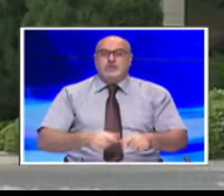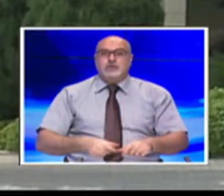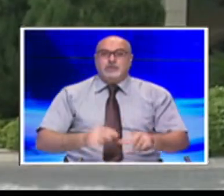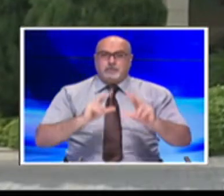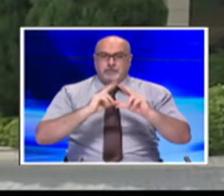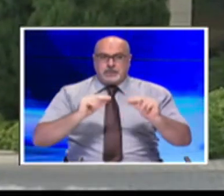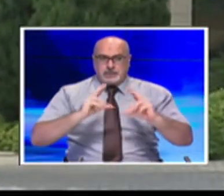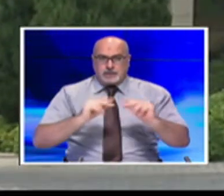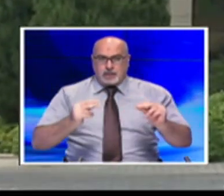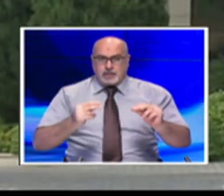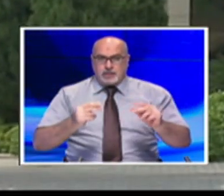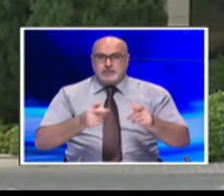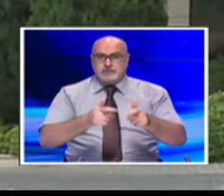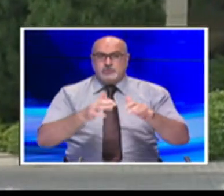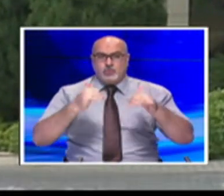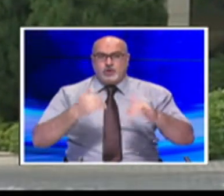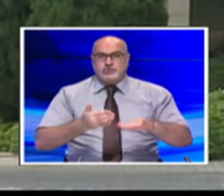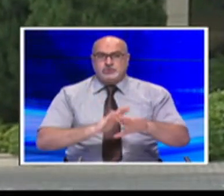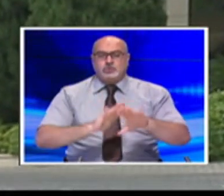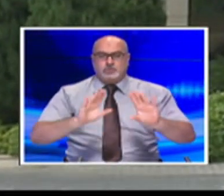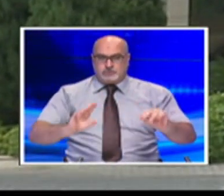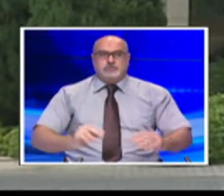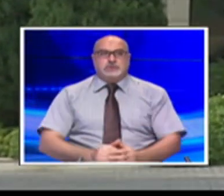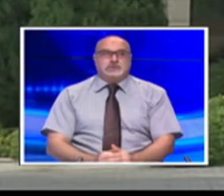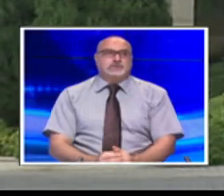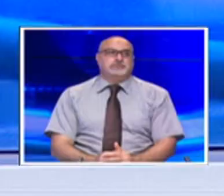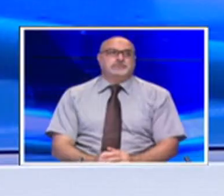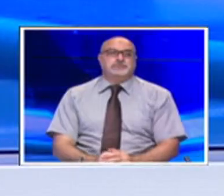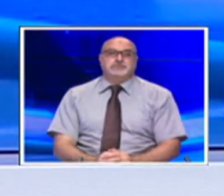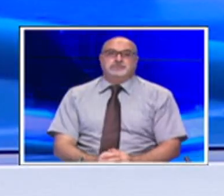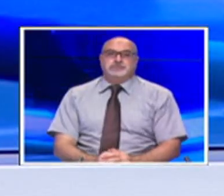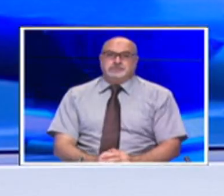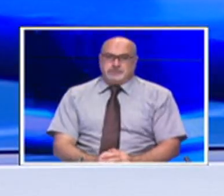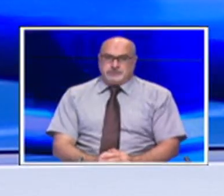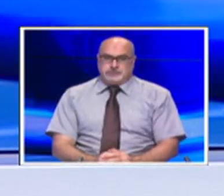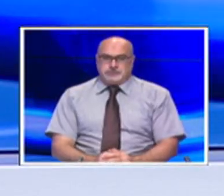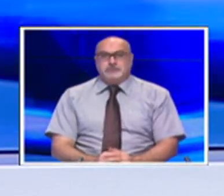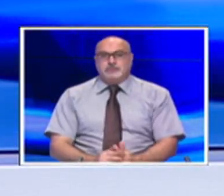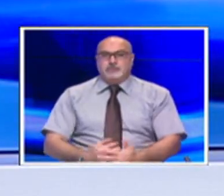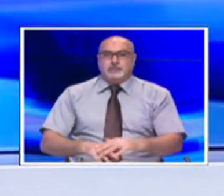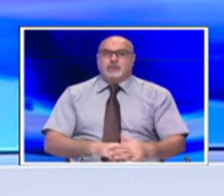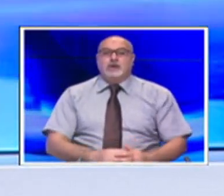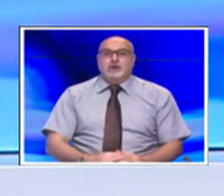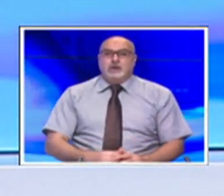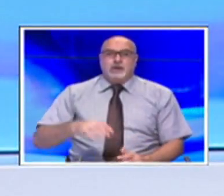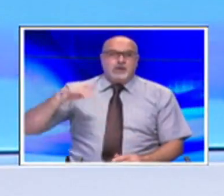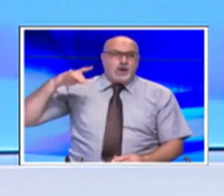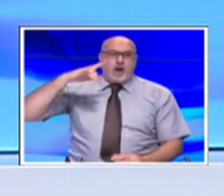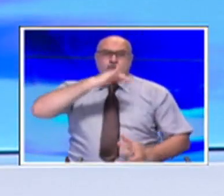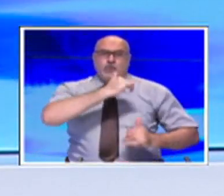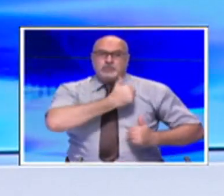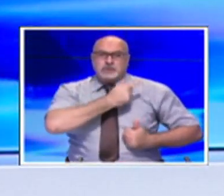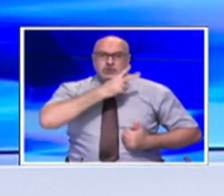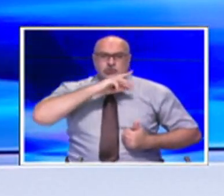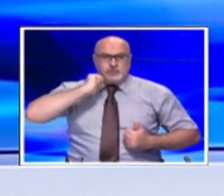ببيروت مبعوث التلفزيون الجزائري إلى لبنان زجولي مليك. شن الطيران الحربي